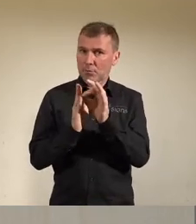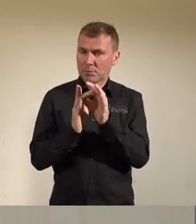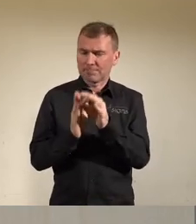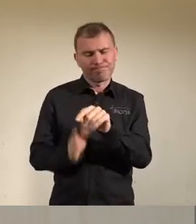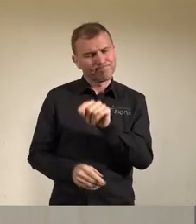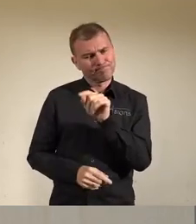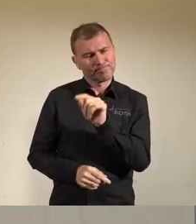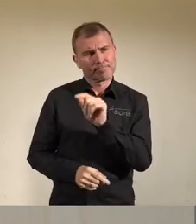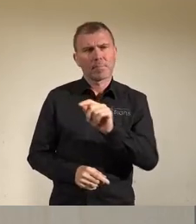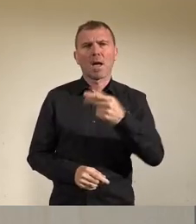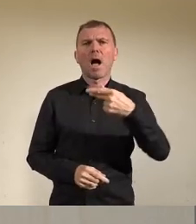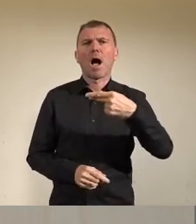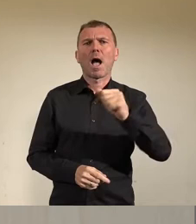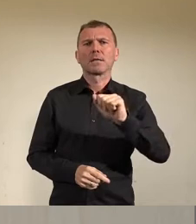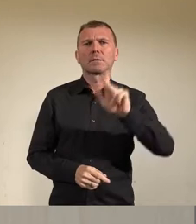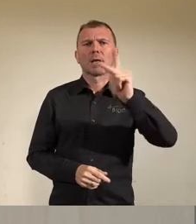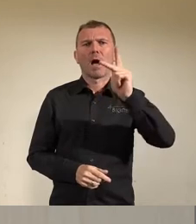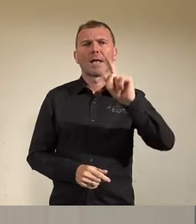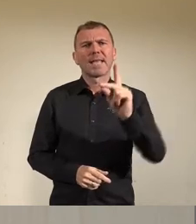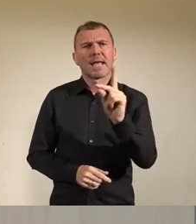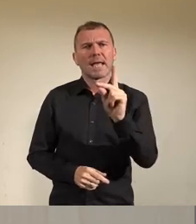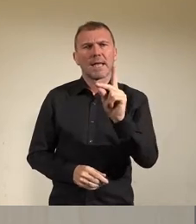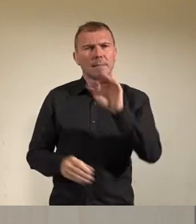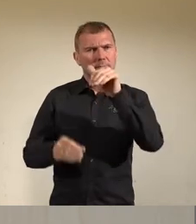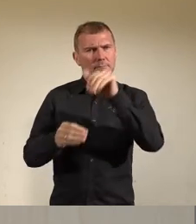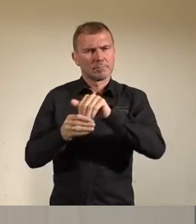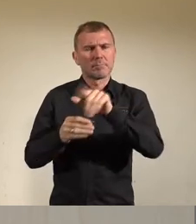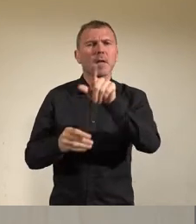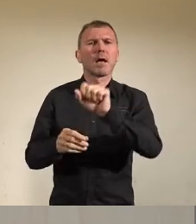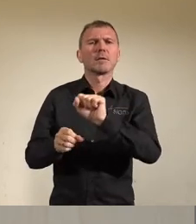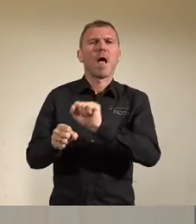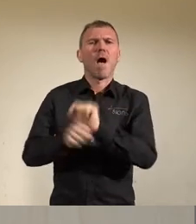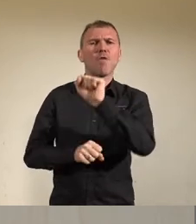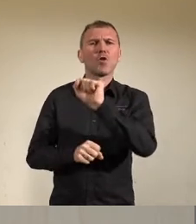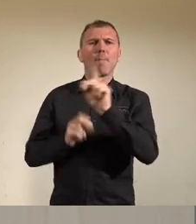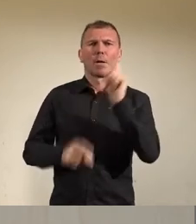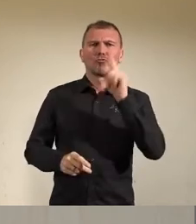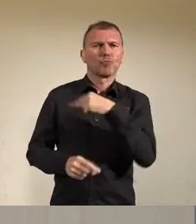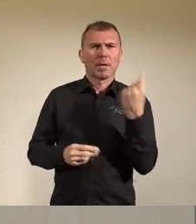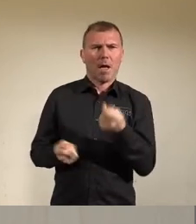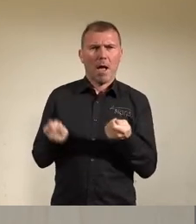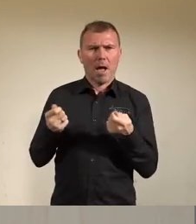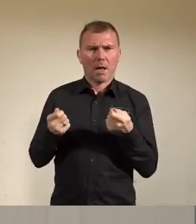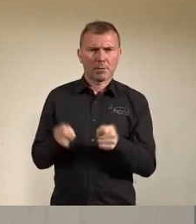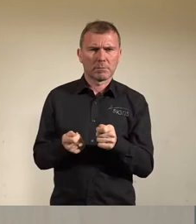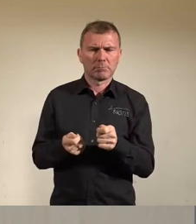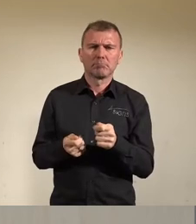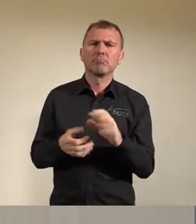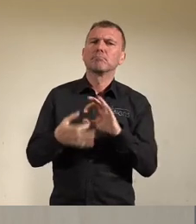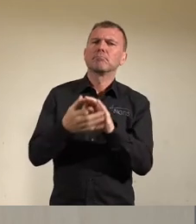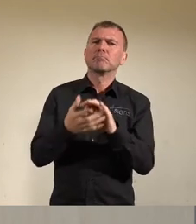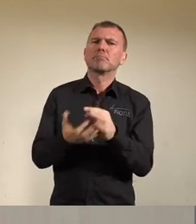die HSKD geht. Es gibt hier ein Votum des Stadtrates bezüglich